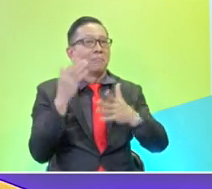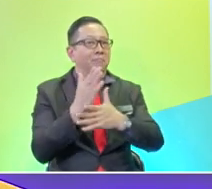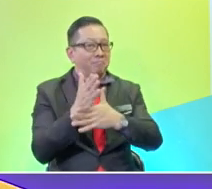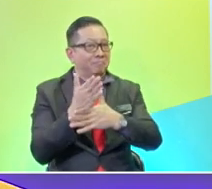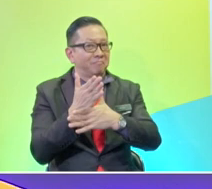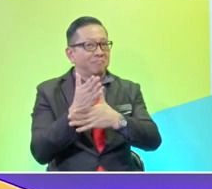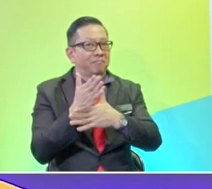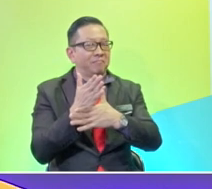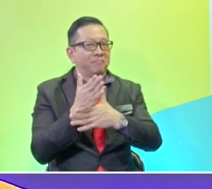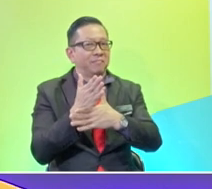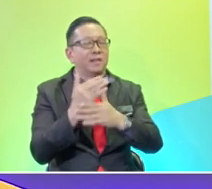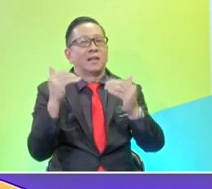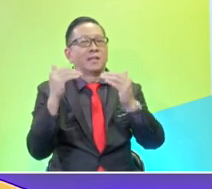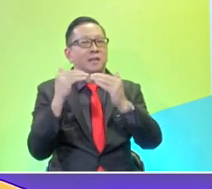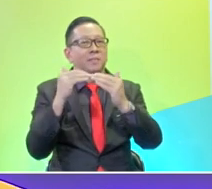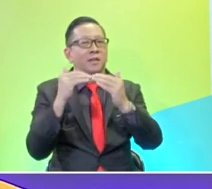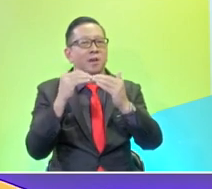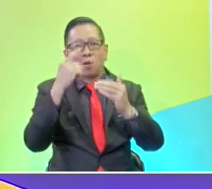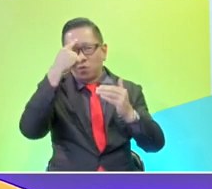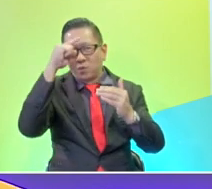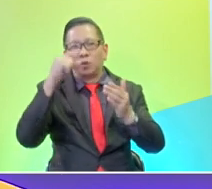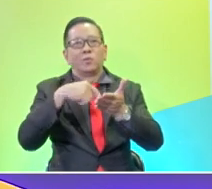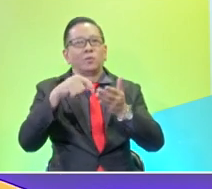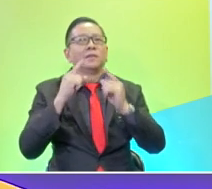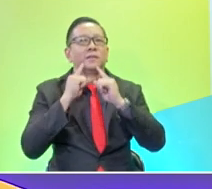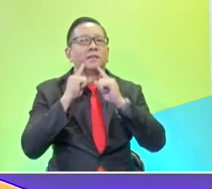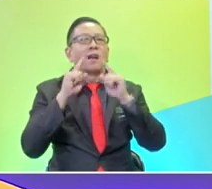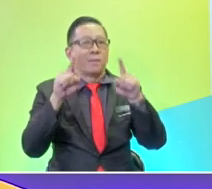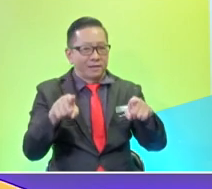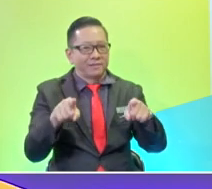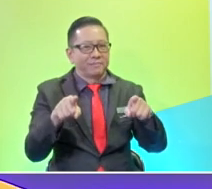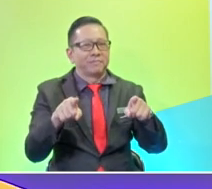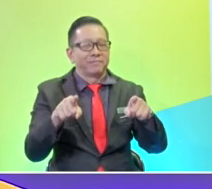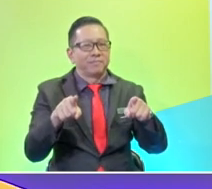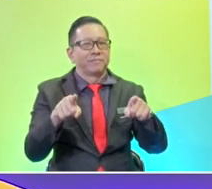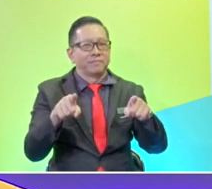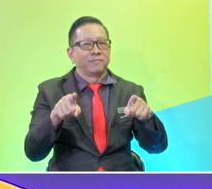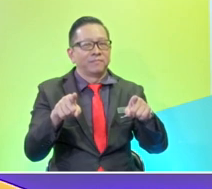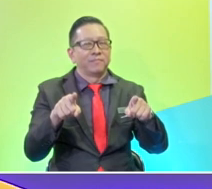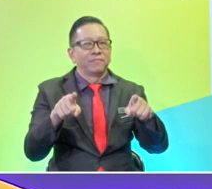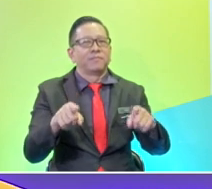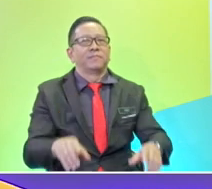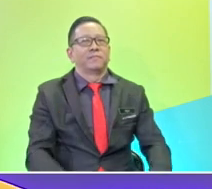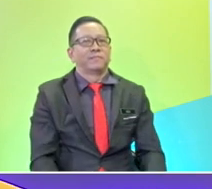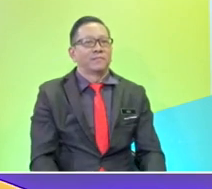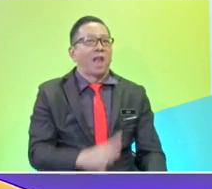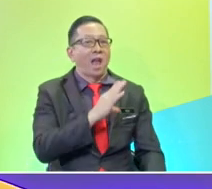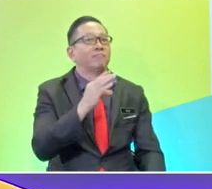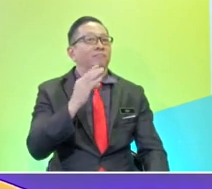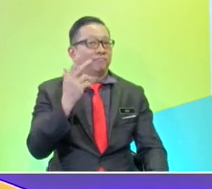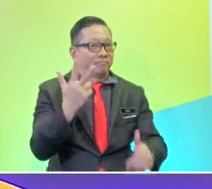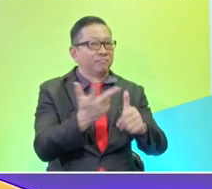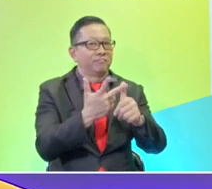nomor dan sama dengan digunakan untuk kita menulis jawaban Selepas itu juga belajar